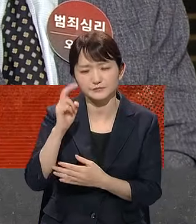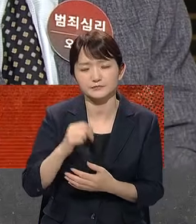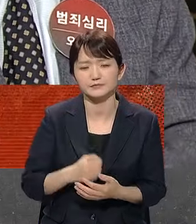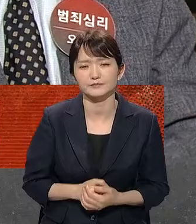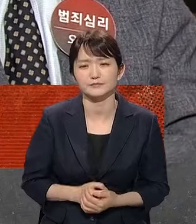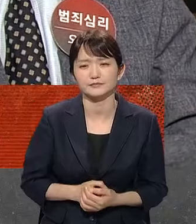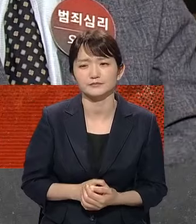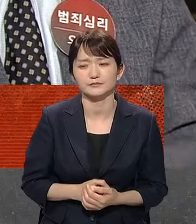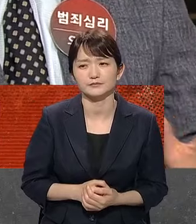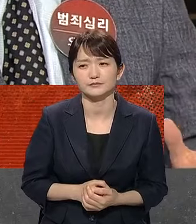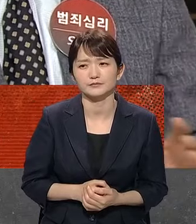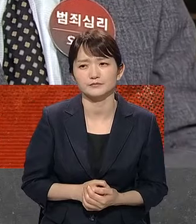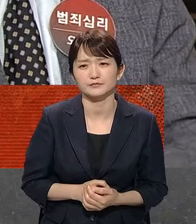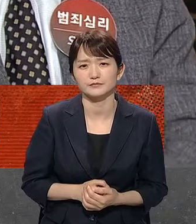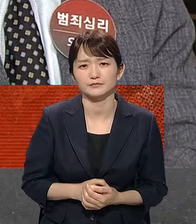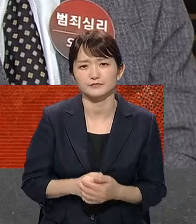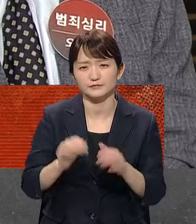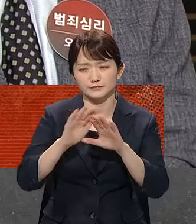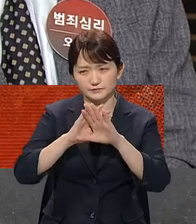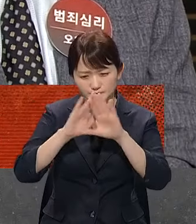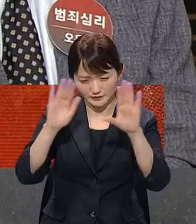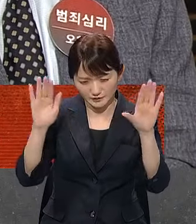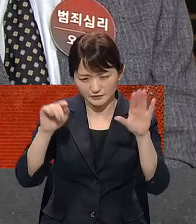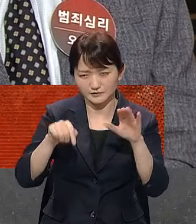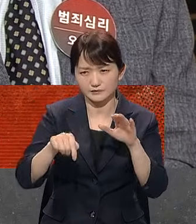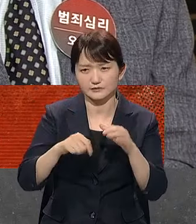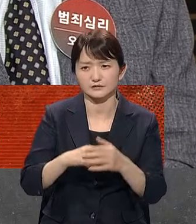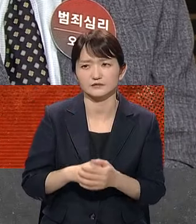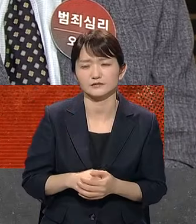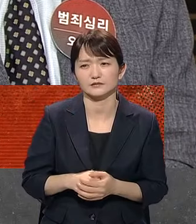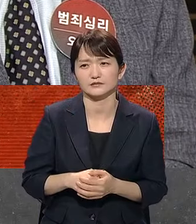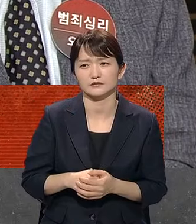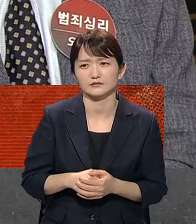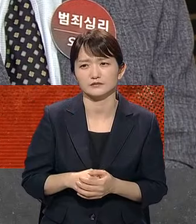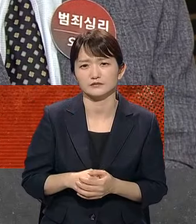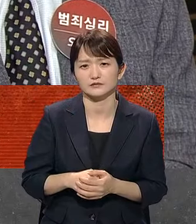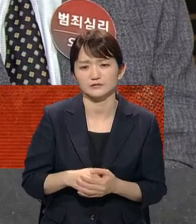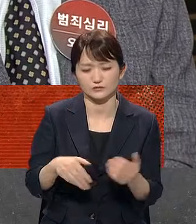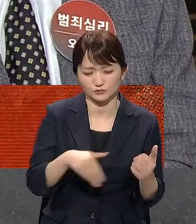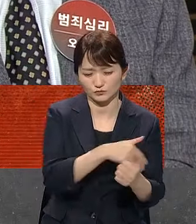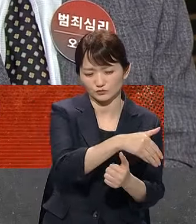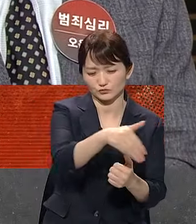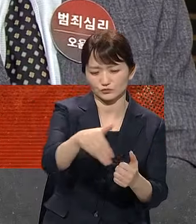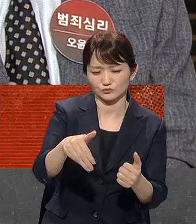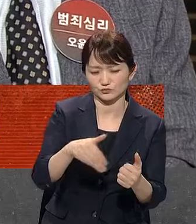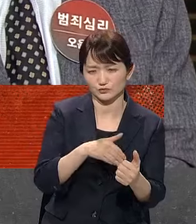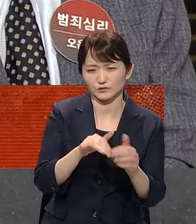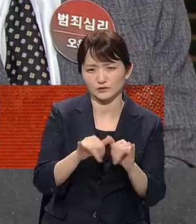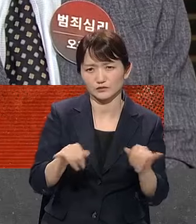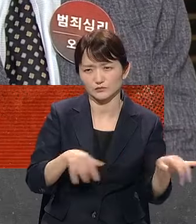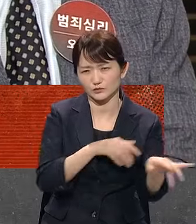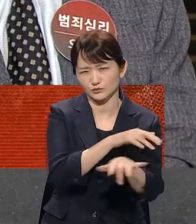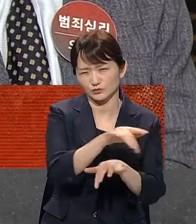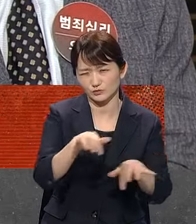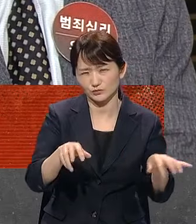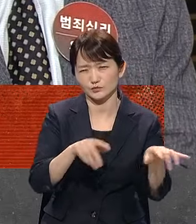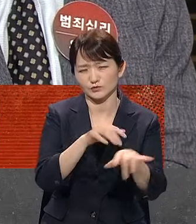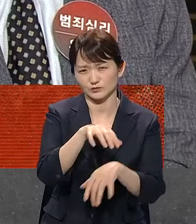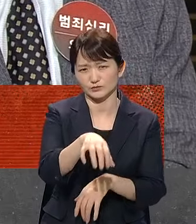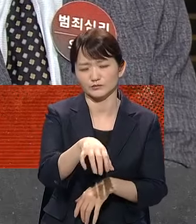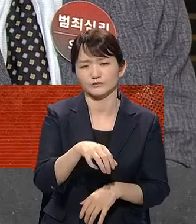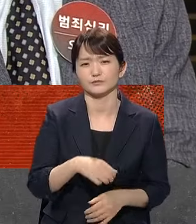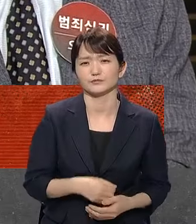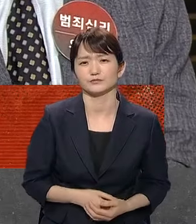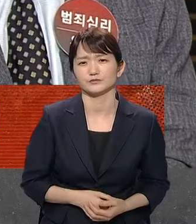저거는 뭐 낮이고 이렇게 하기 때문에 주변에 많은 사람들이 그 유동 인구가 많은 그런 그